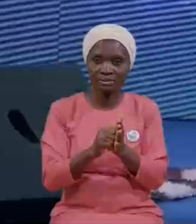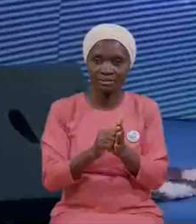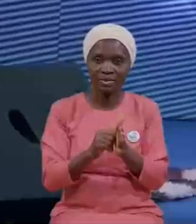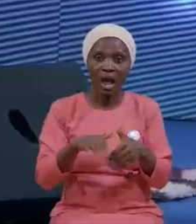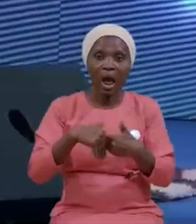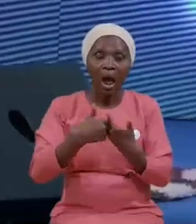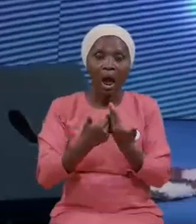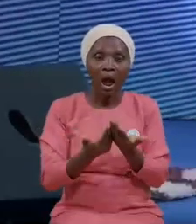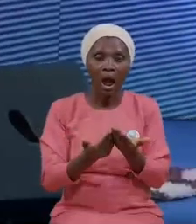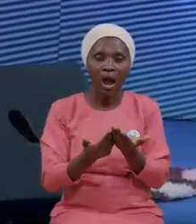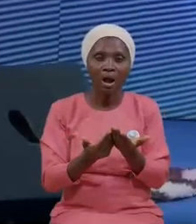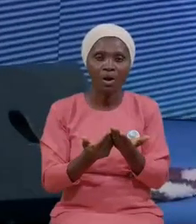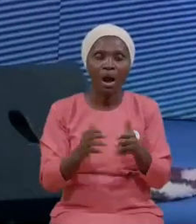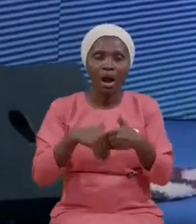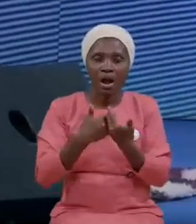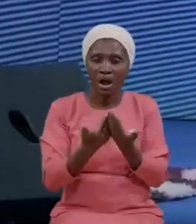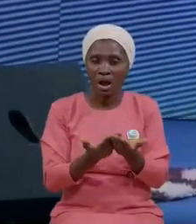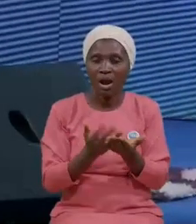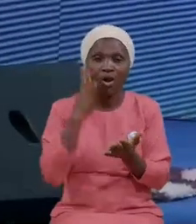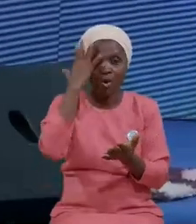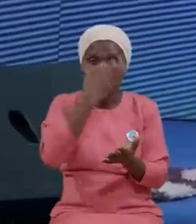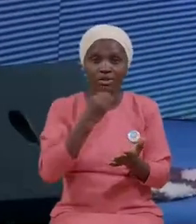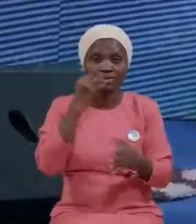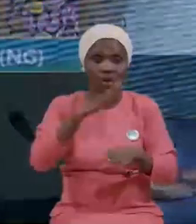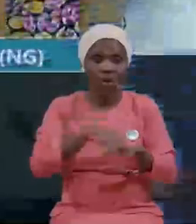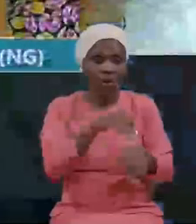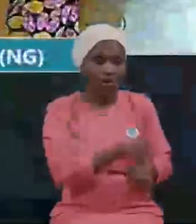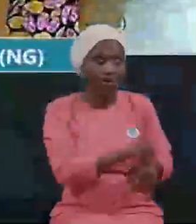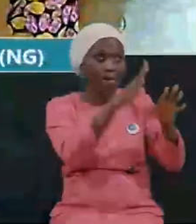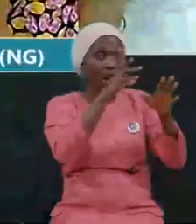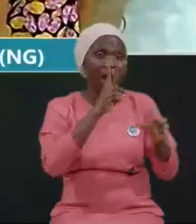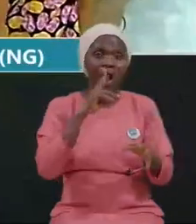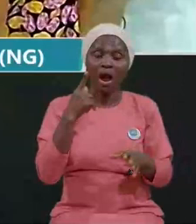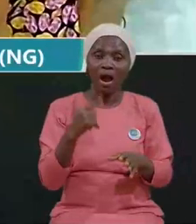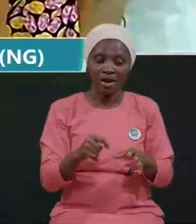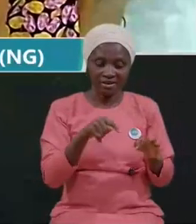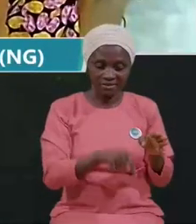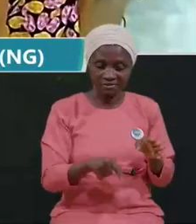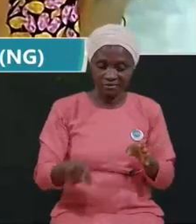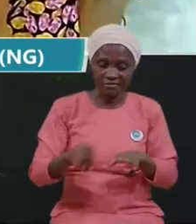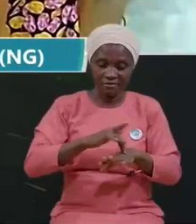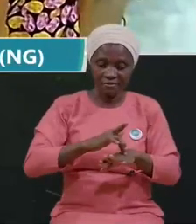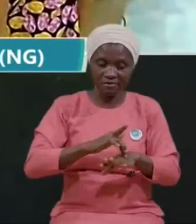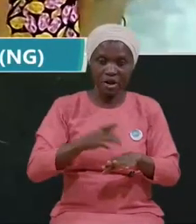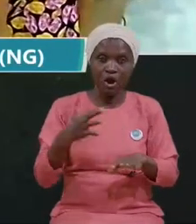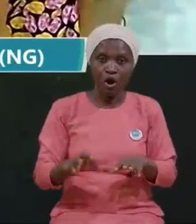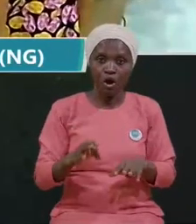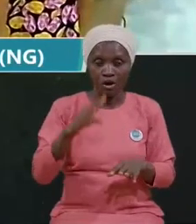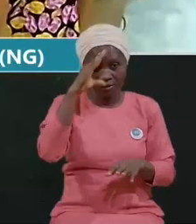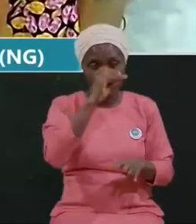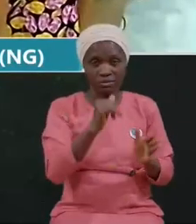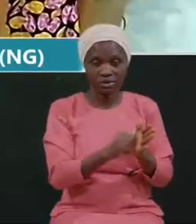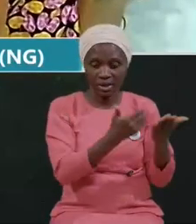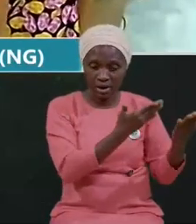Qu'ils sont beaux sur les montagnes, les pieds de celui qui apporte de bonnes nouvelles, qui publie la